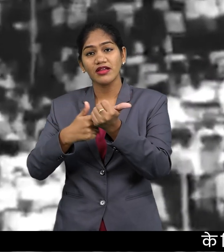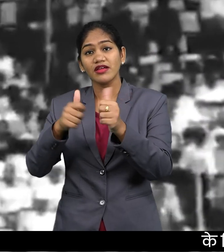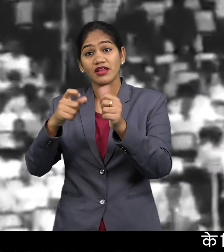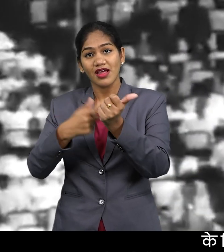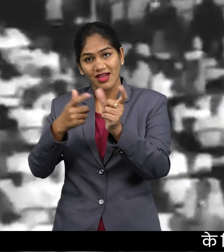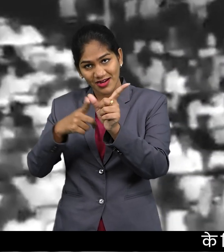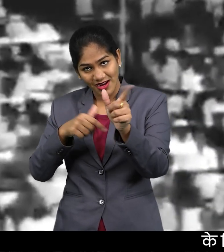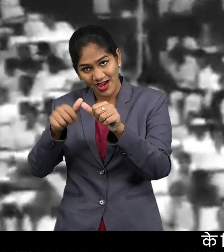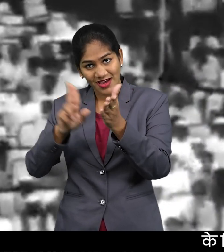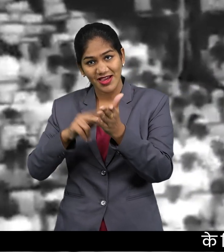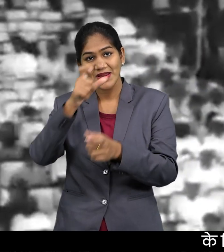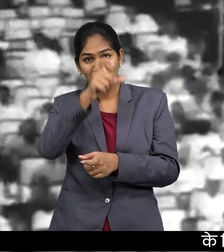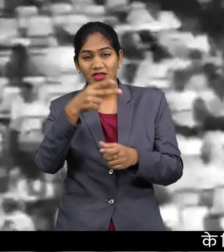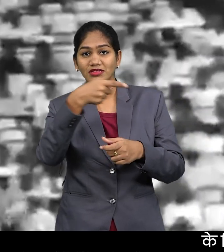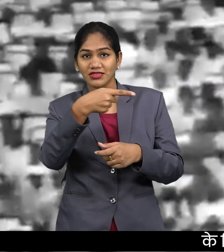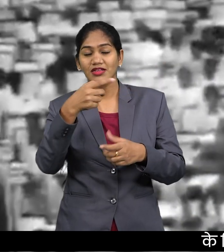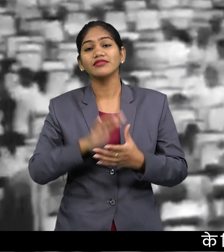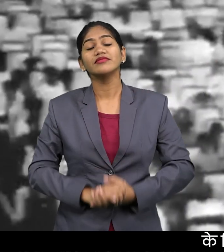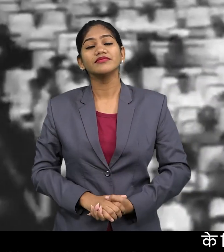के खिलाफ अभियान चलाए।